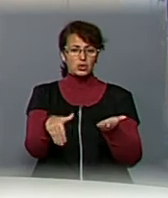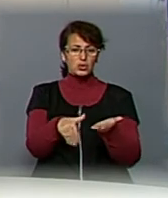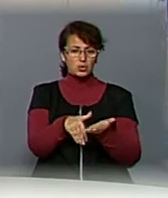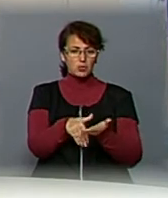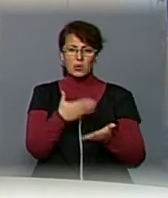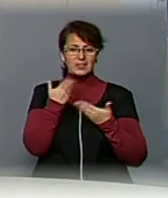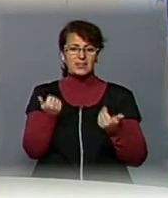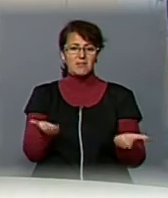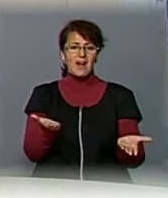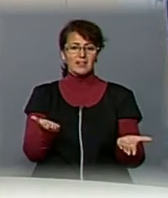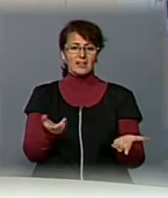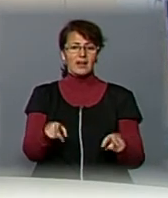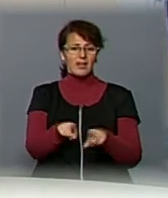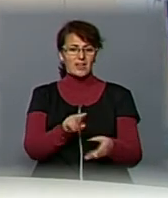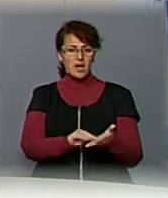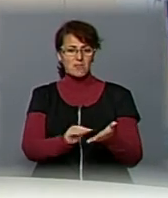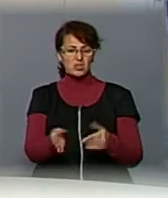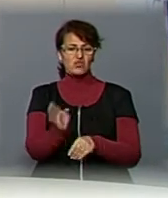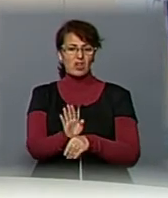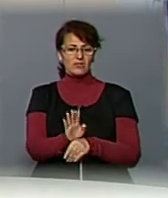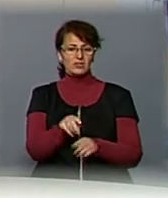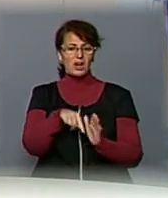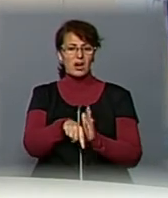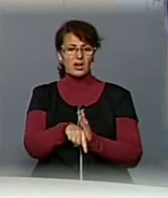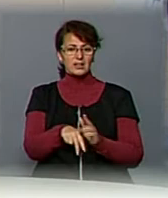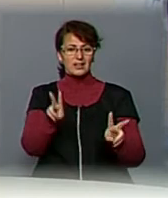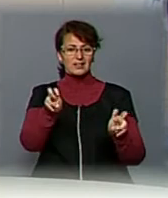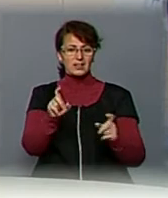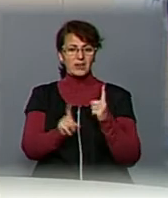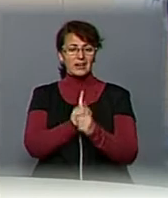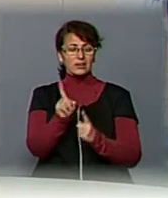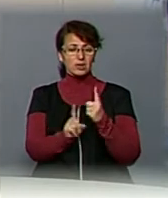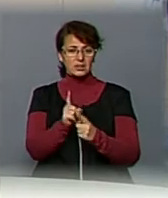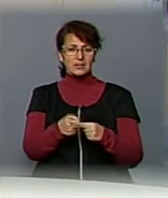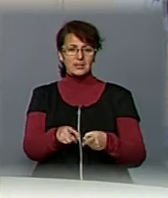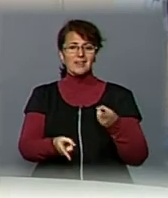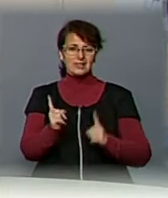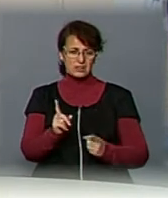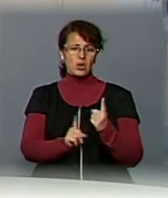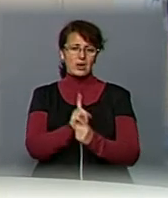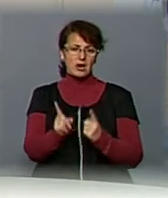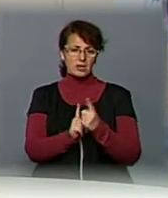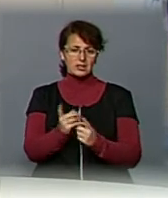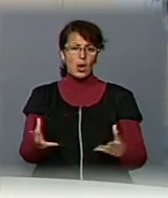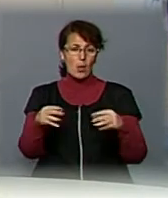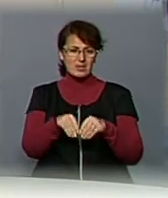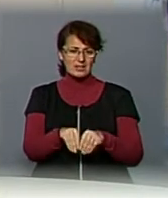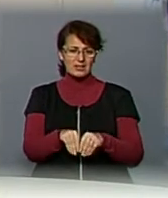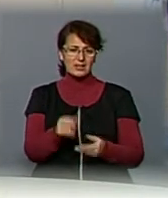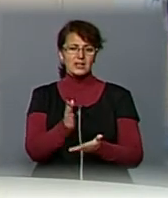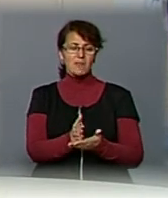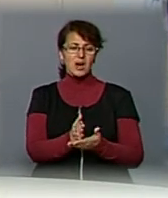де. Так стверджує наказ. Тобто назва реорганізація, це дійсно реорганізація, об'єднання,